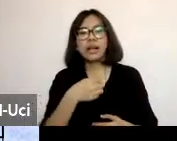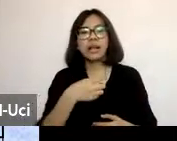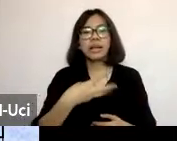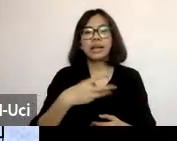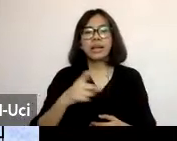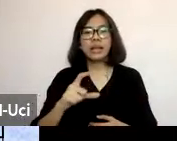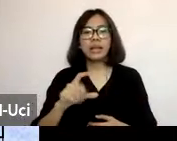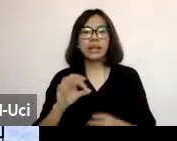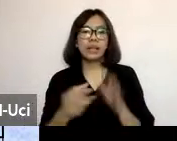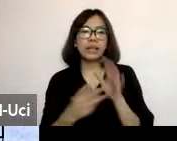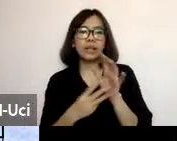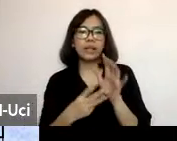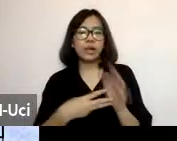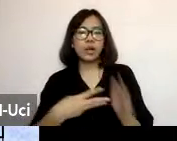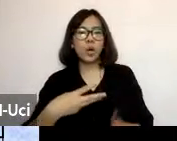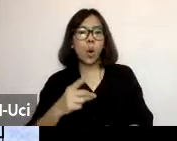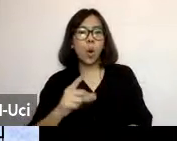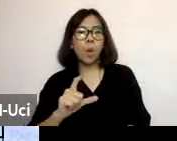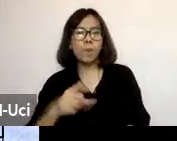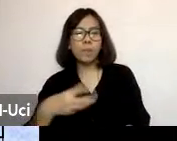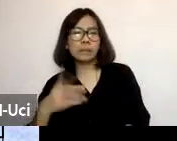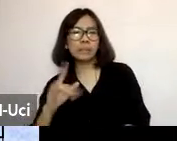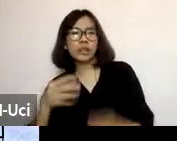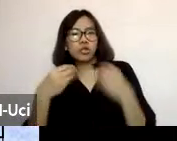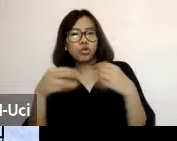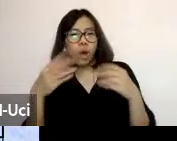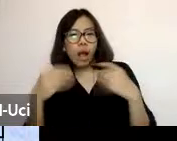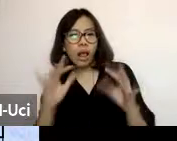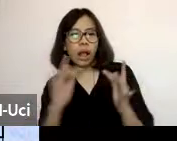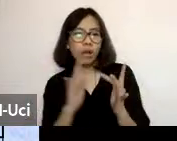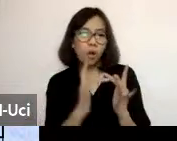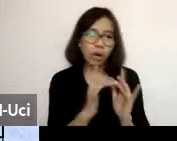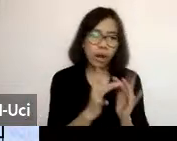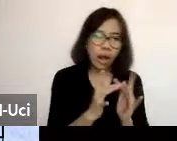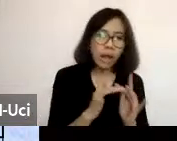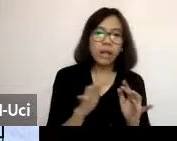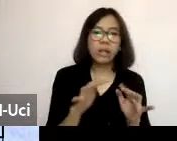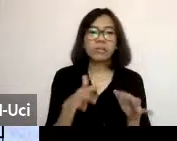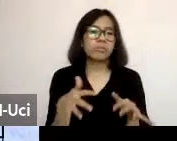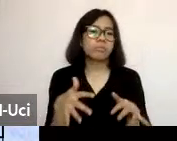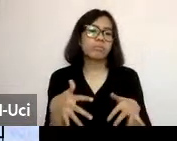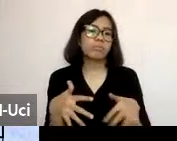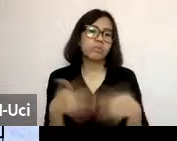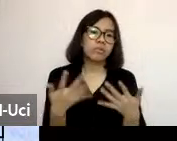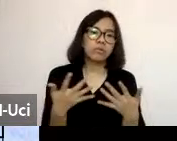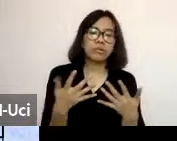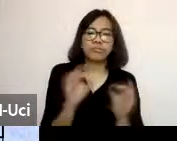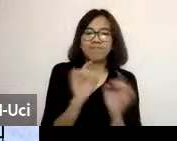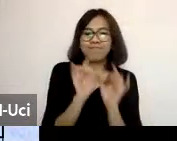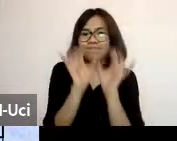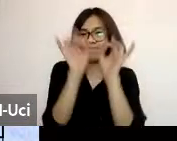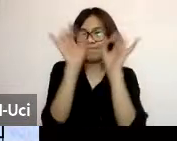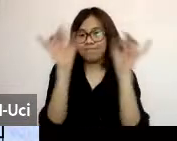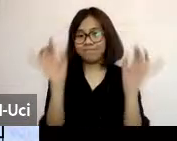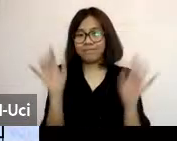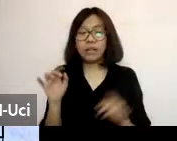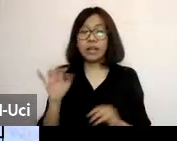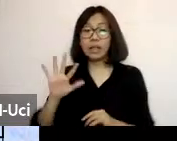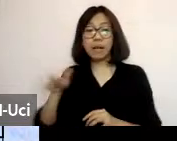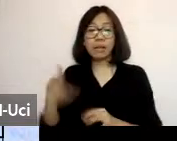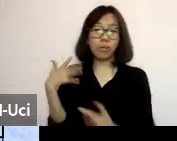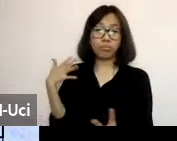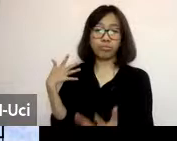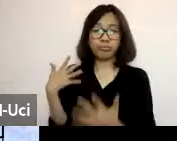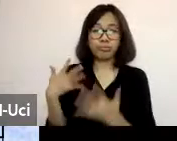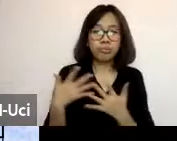pinjaman online atau p2p lending itu cukup mendominasi lima tahun terakhir itu masalah ekonomi dan juga